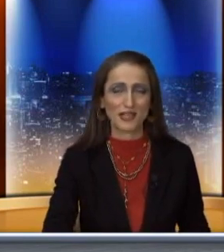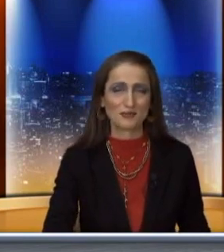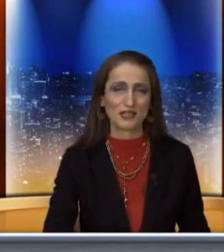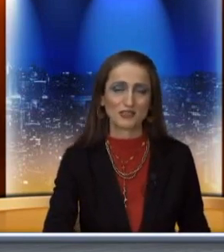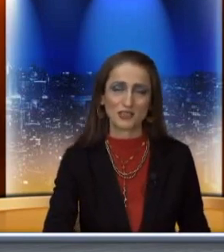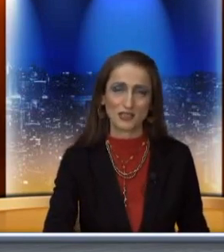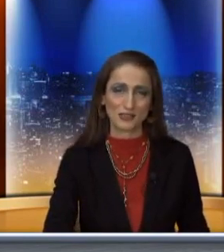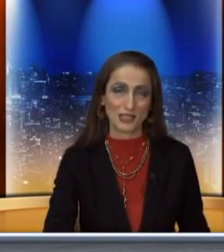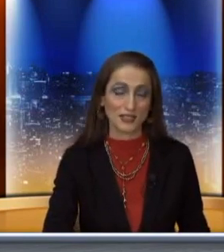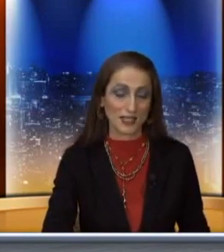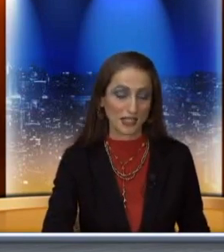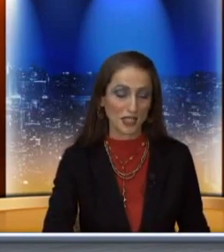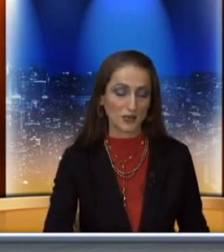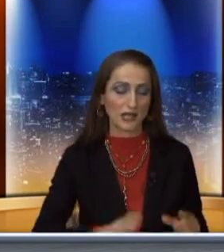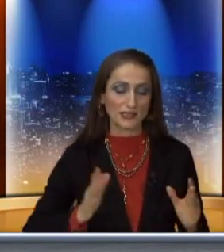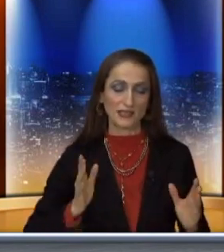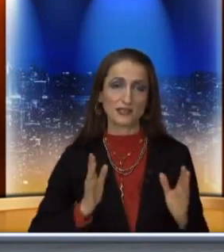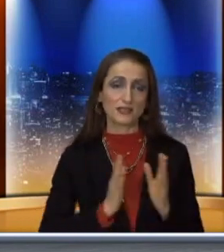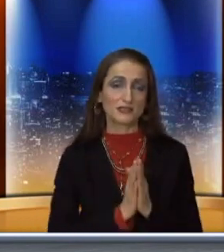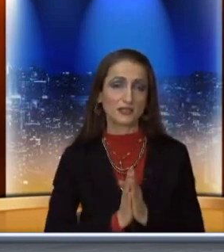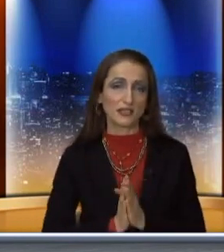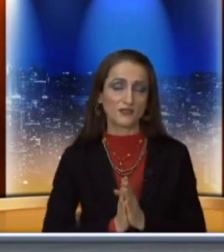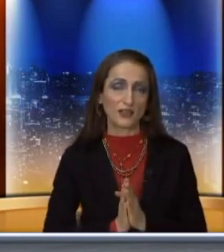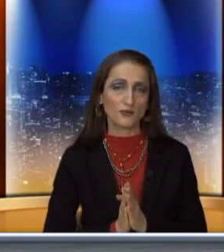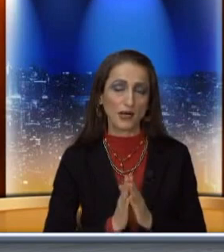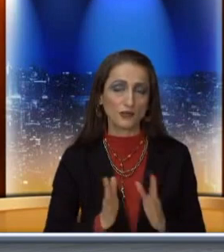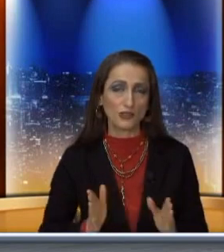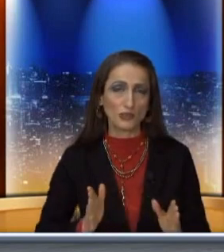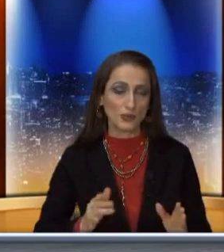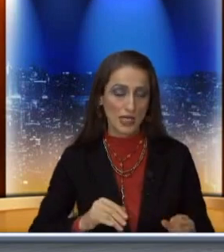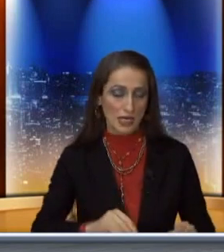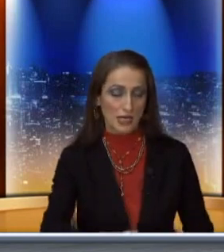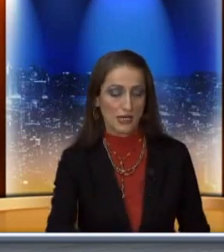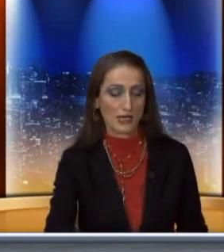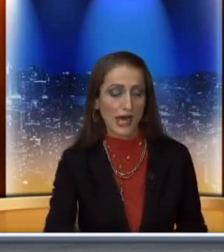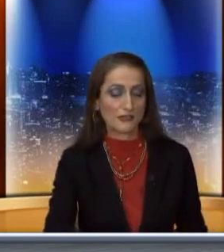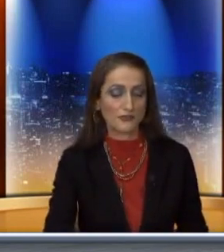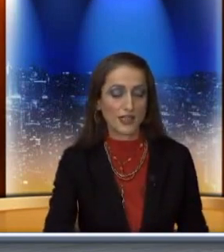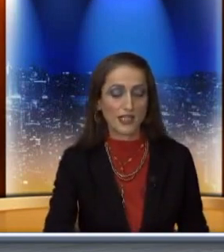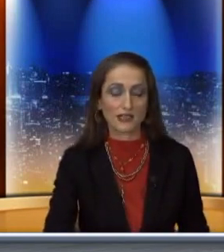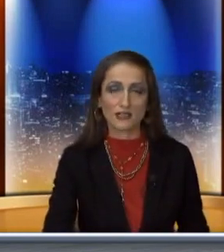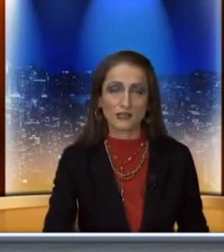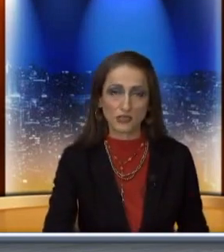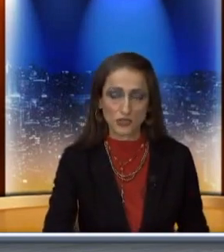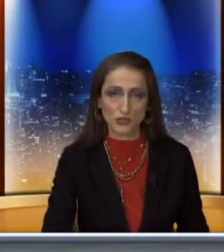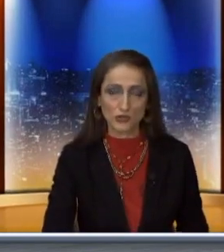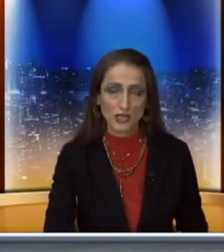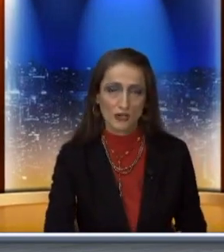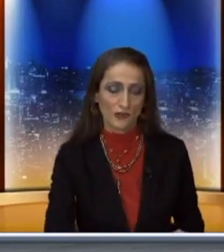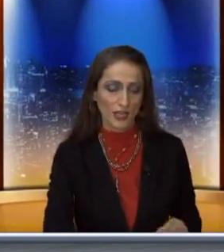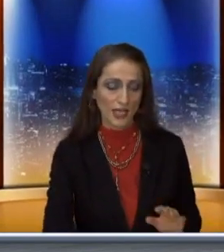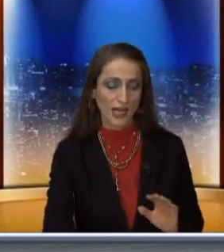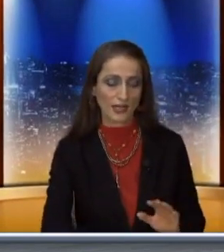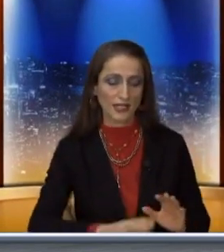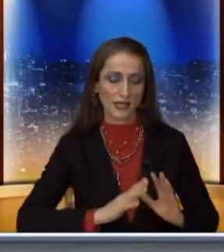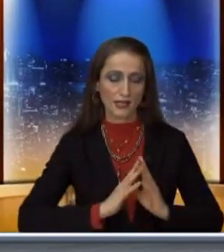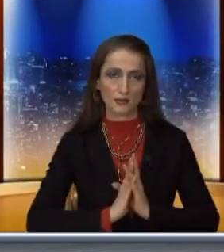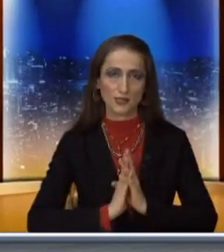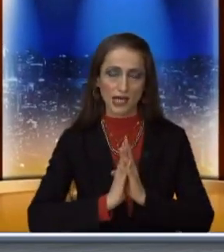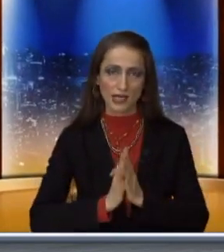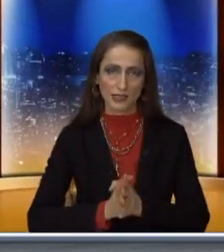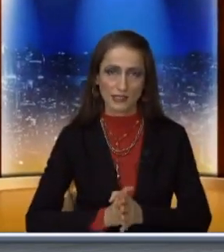بهذا البرنامج أستاذنا الكريم، خاصة نريد نتعرف اليوم عن قرب عن فريق جدو.